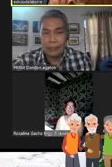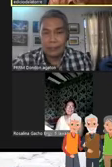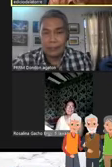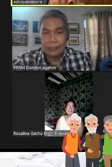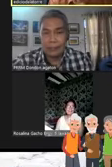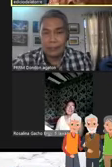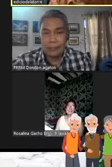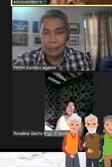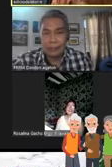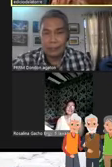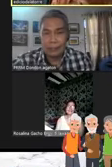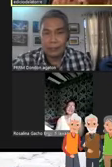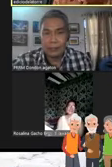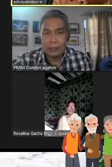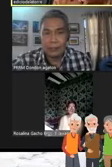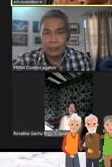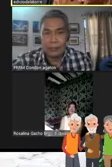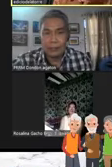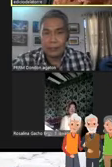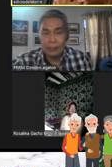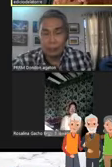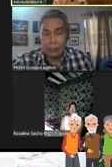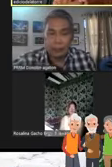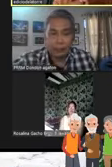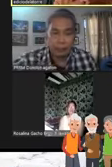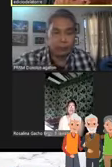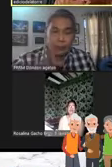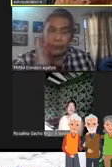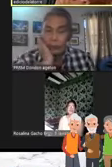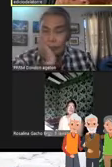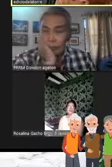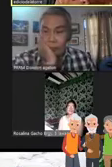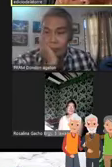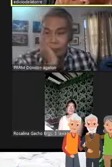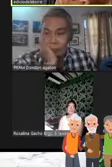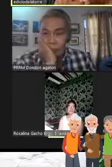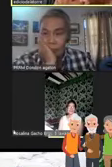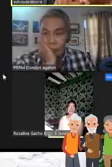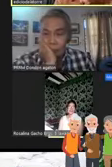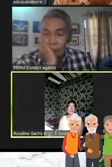paki-introduce mo naman ang iyong sarili sa ating mga tagapakinig.